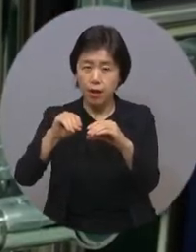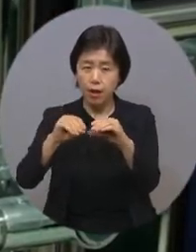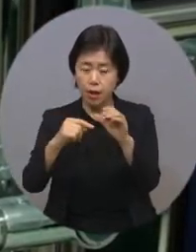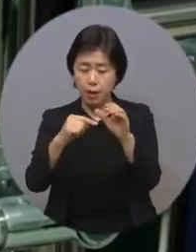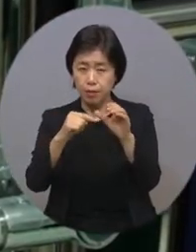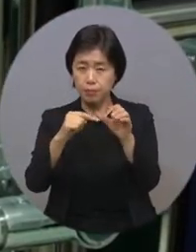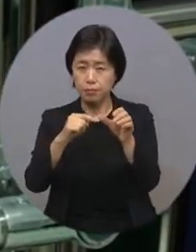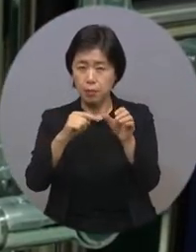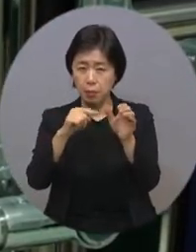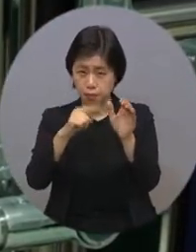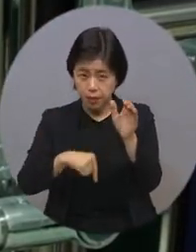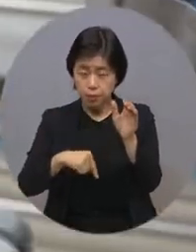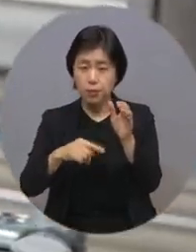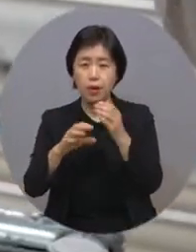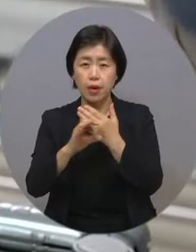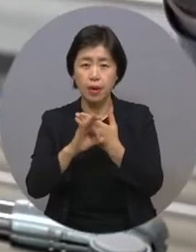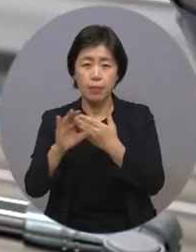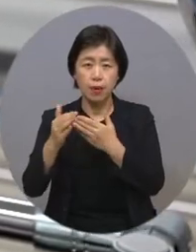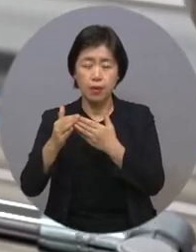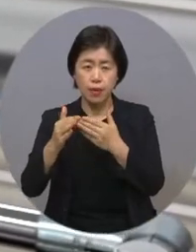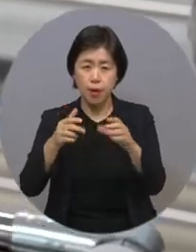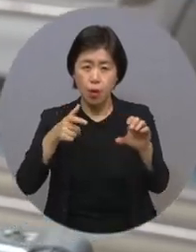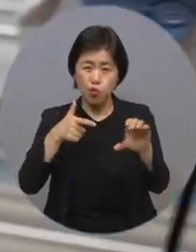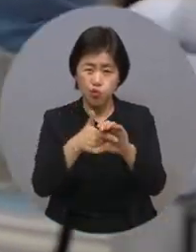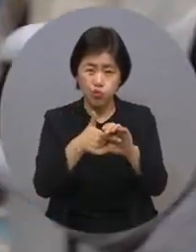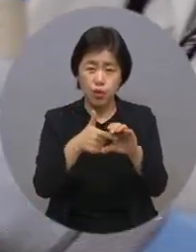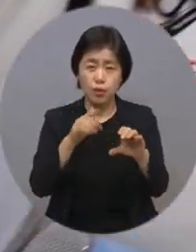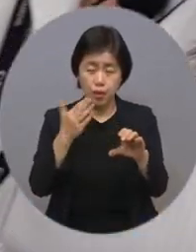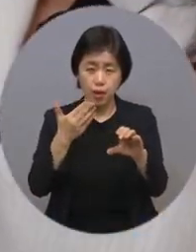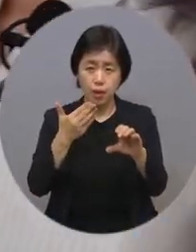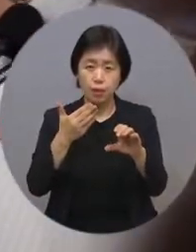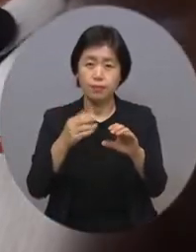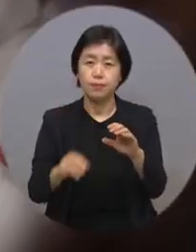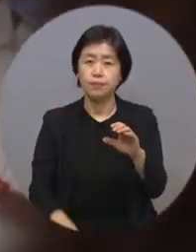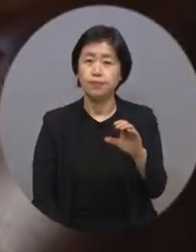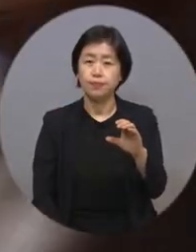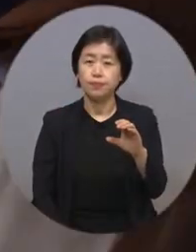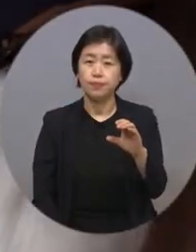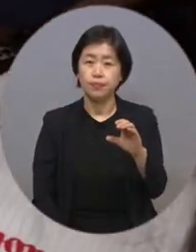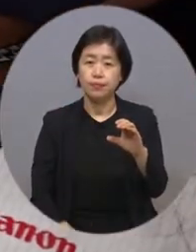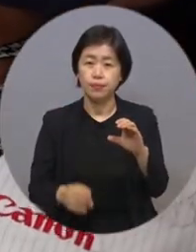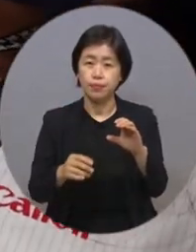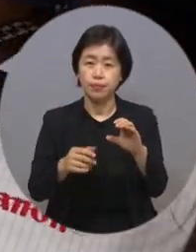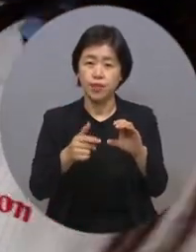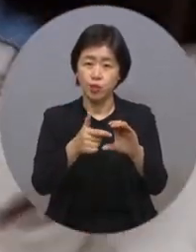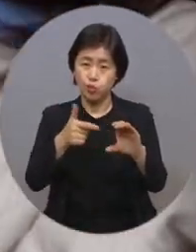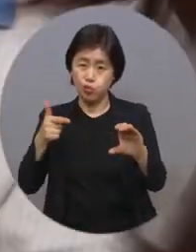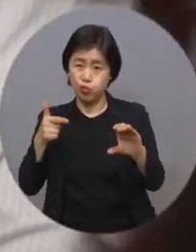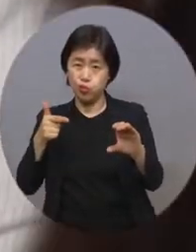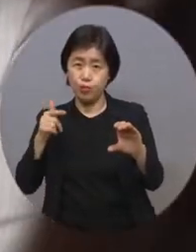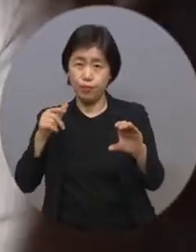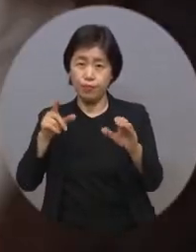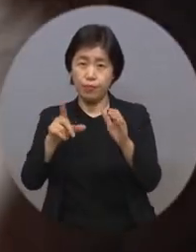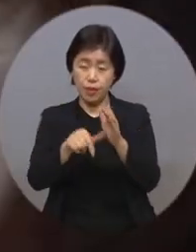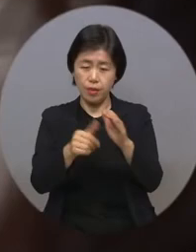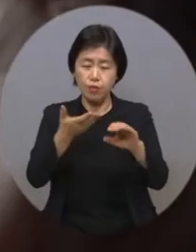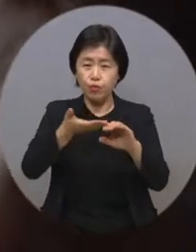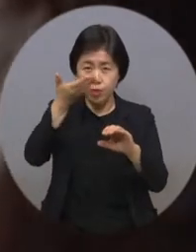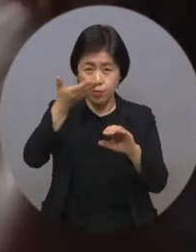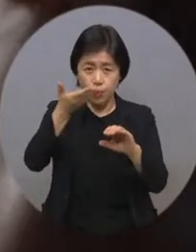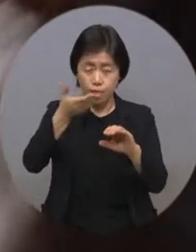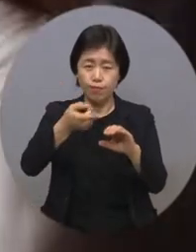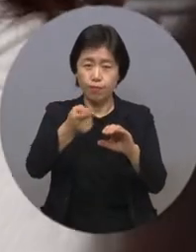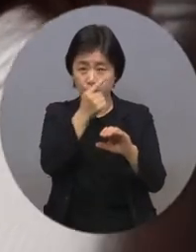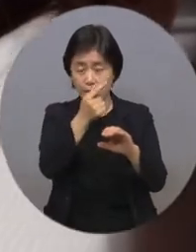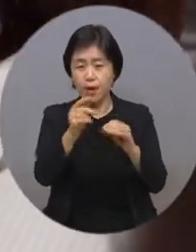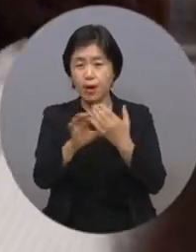되고요. 반대로 저희가 조립을 했으면 풀르기도 해야 되기 때문에 이제 풀을 때에는 전기선 있는 쪽으로 위쪽으로